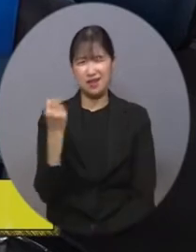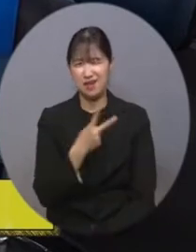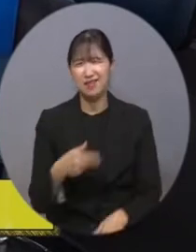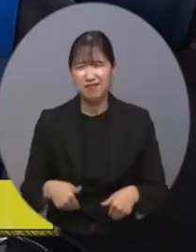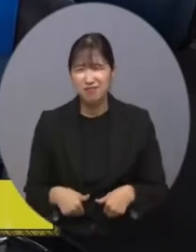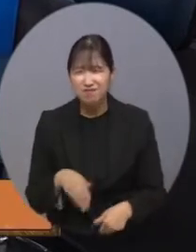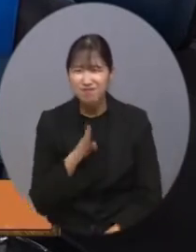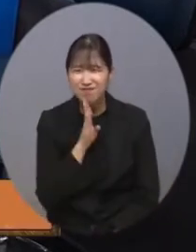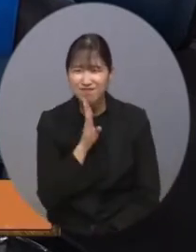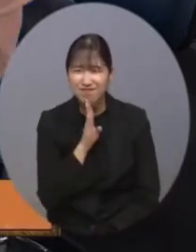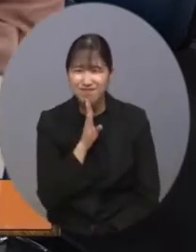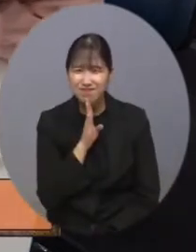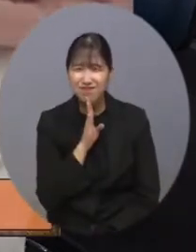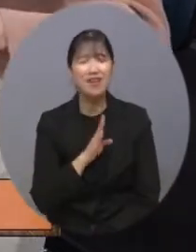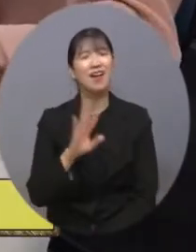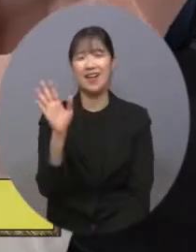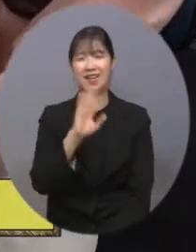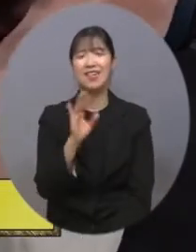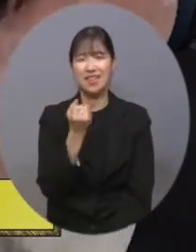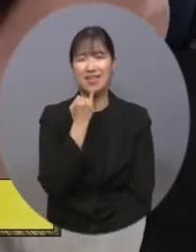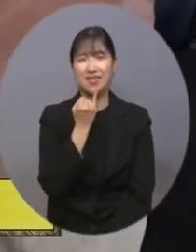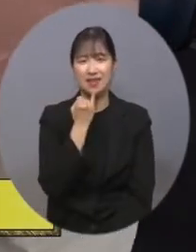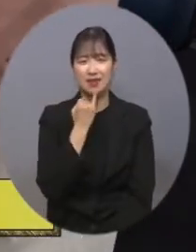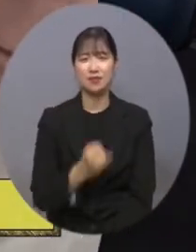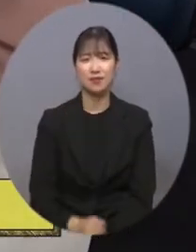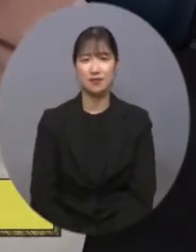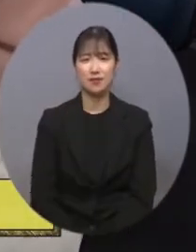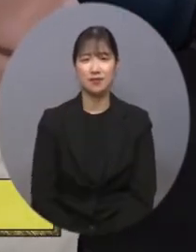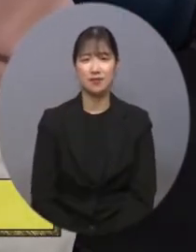포장을 해야겠죠? 아니요, 괜찮아요. 괜찮나요?